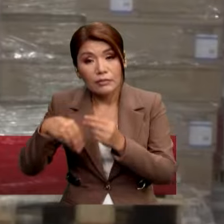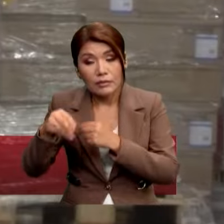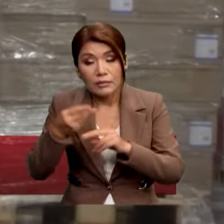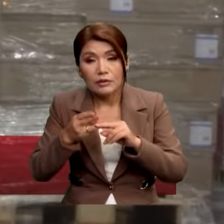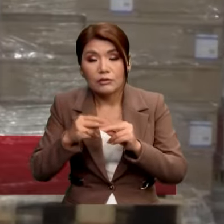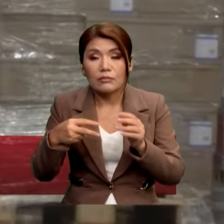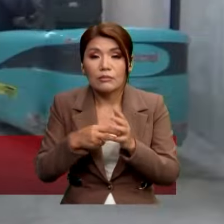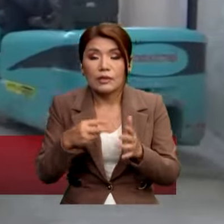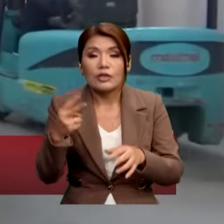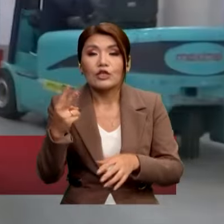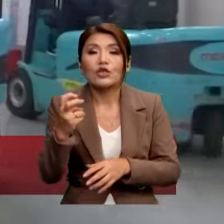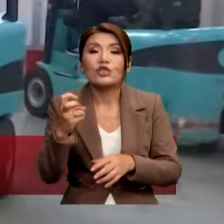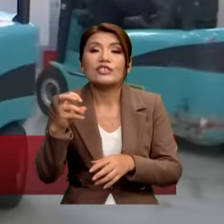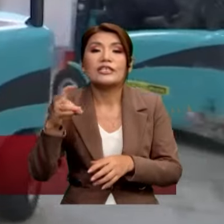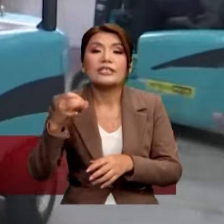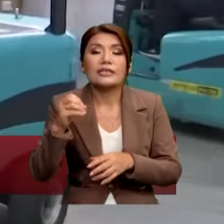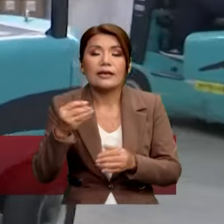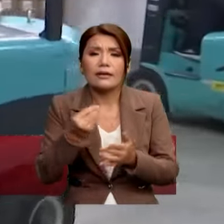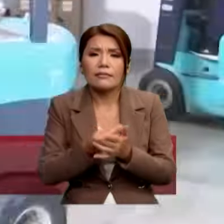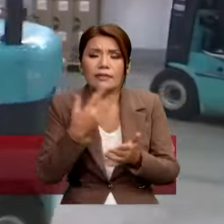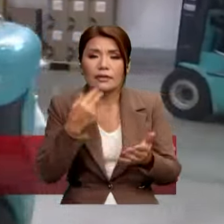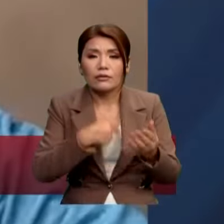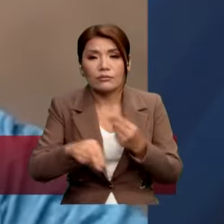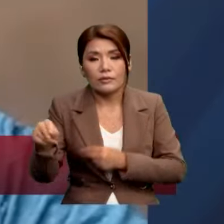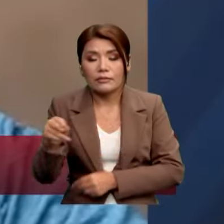өзіндік құнынан 200 есе қымбатқа алған.